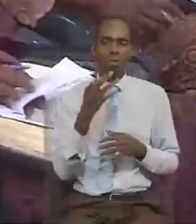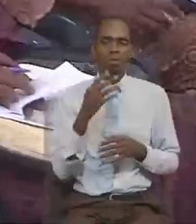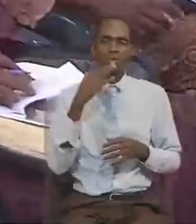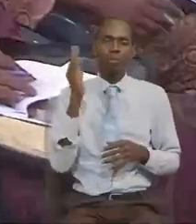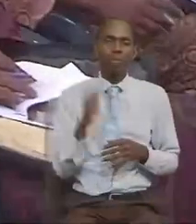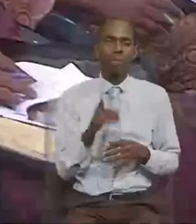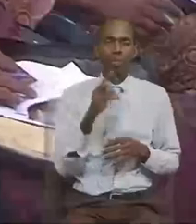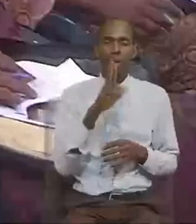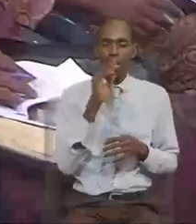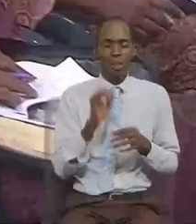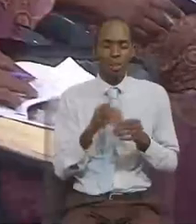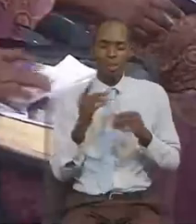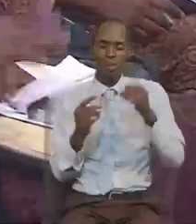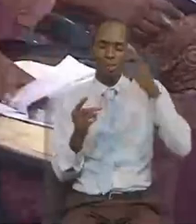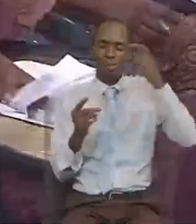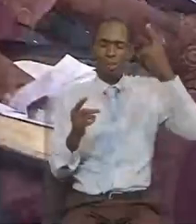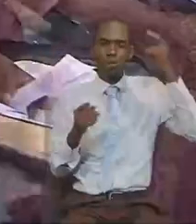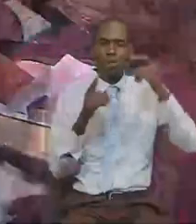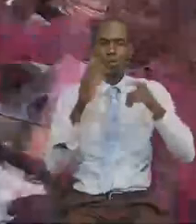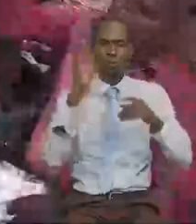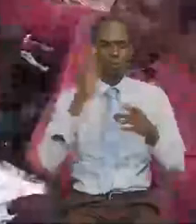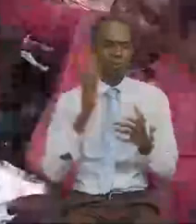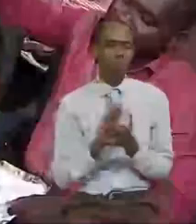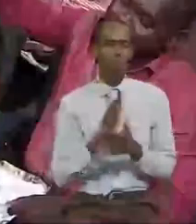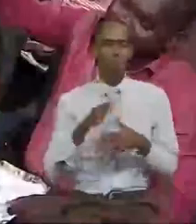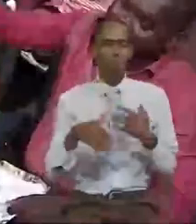vous allez éteindre tous les traits enflammés du malin.